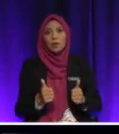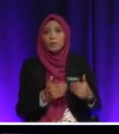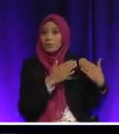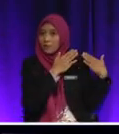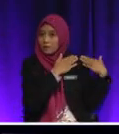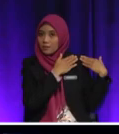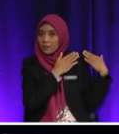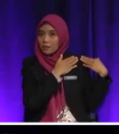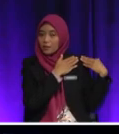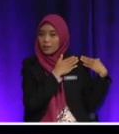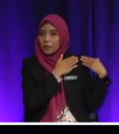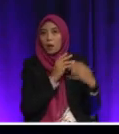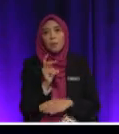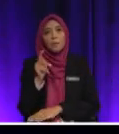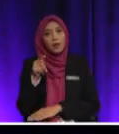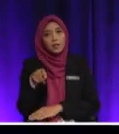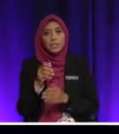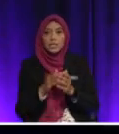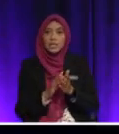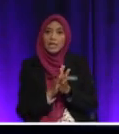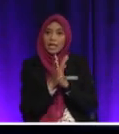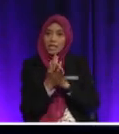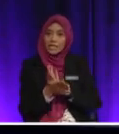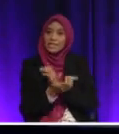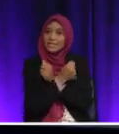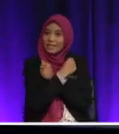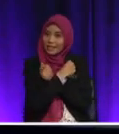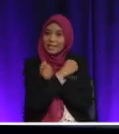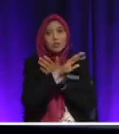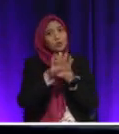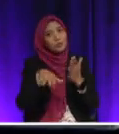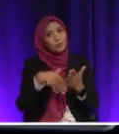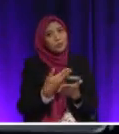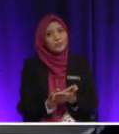amanah pasti menjadi kesayangan semua